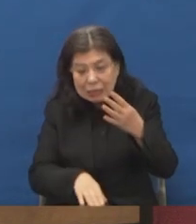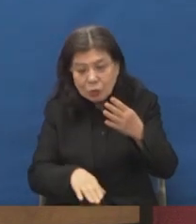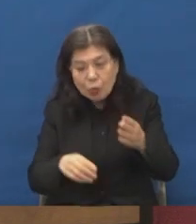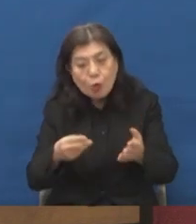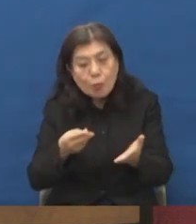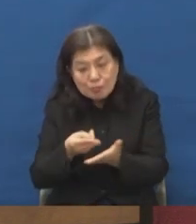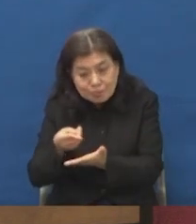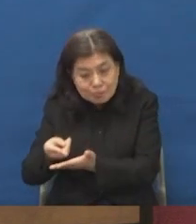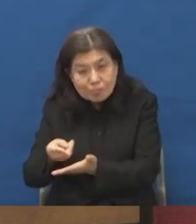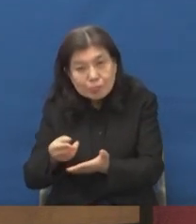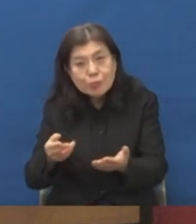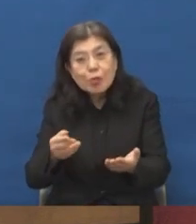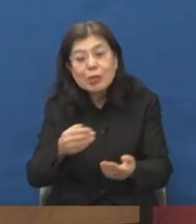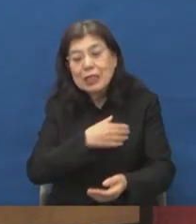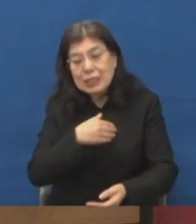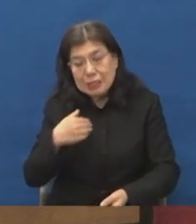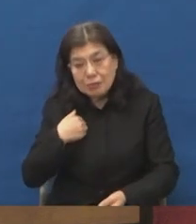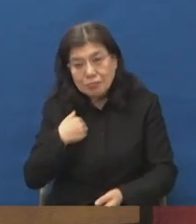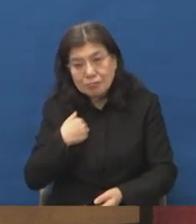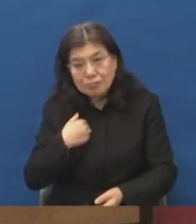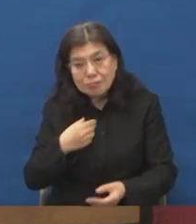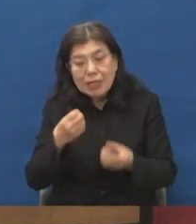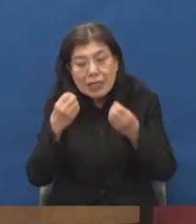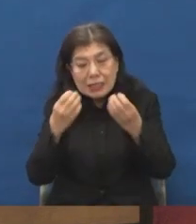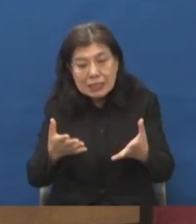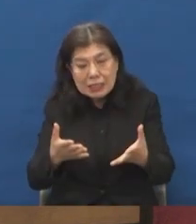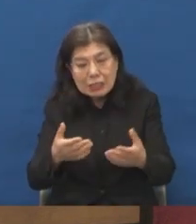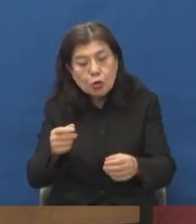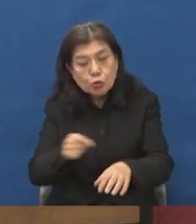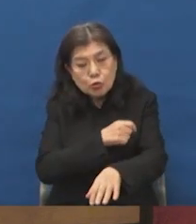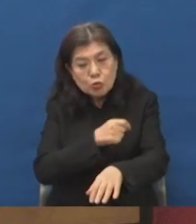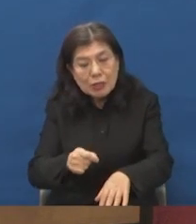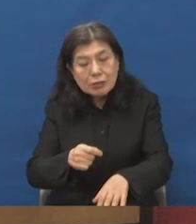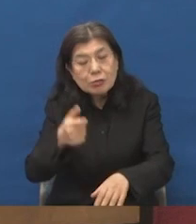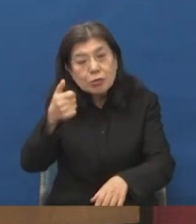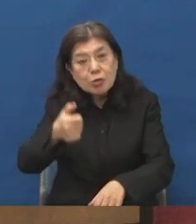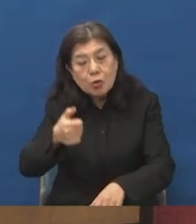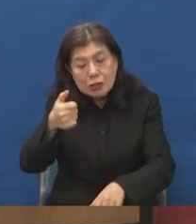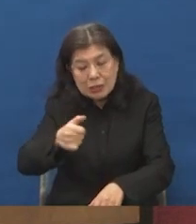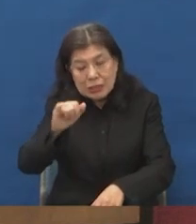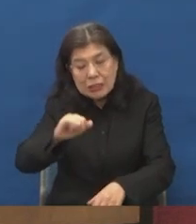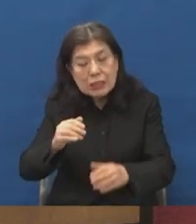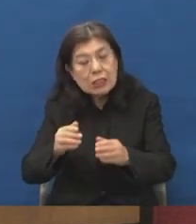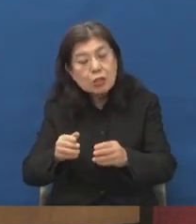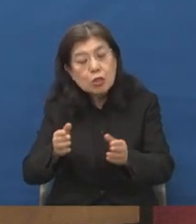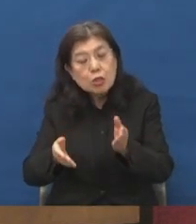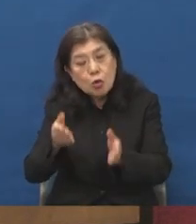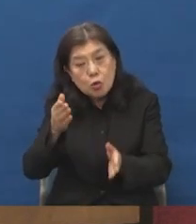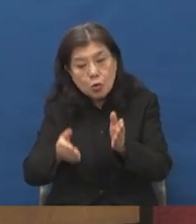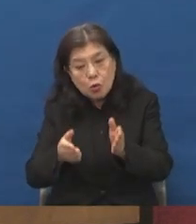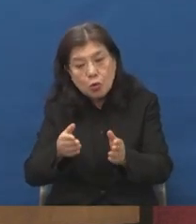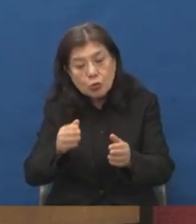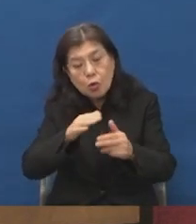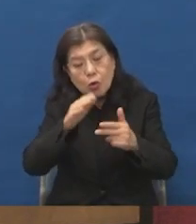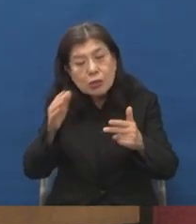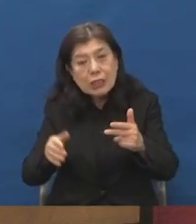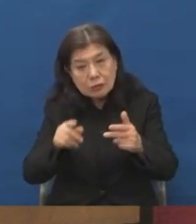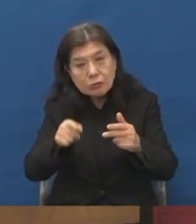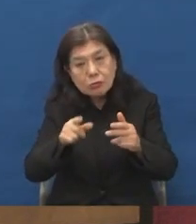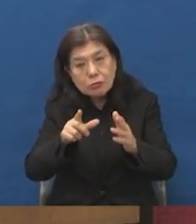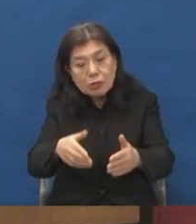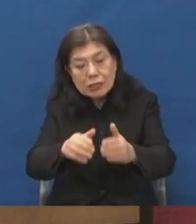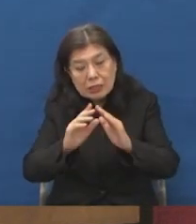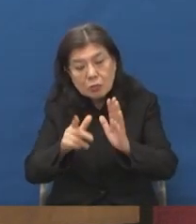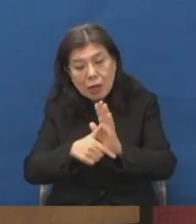ものです。新規の特別養護老人ホームの設置は、プライバシーの保護のために、原則は1人部屋